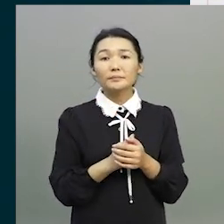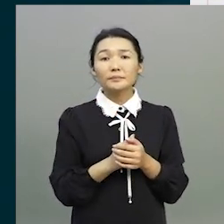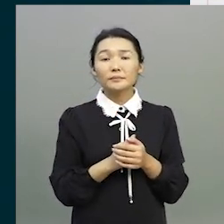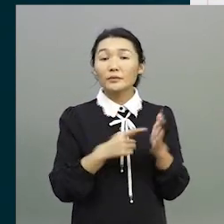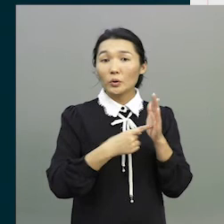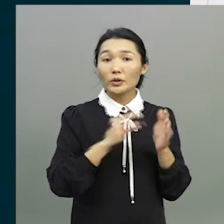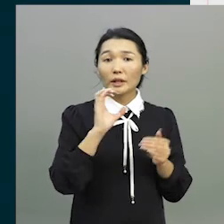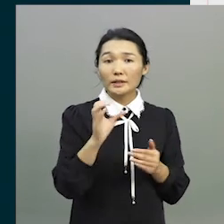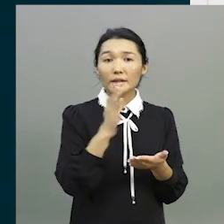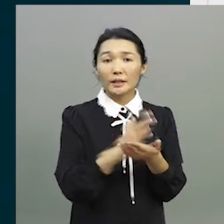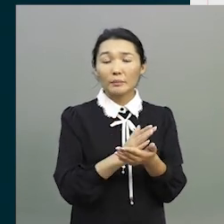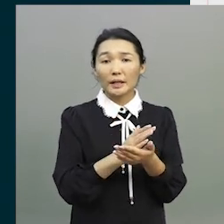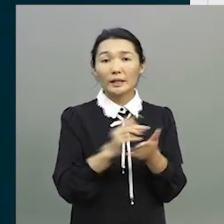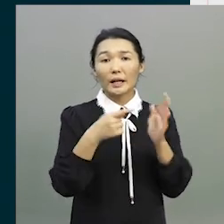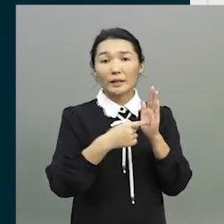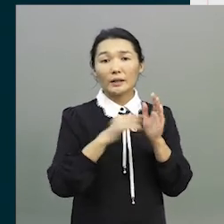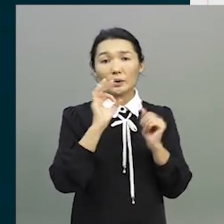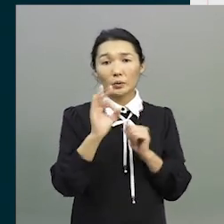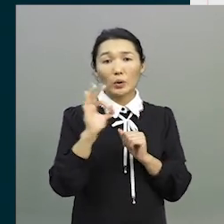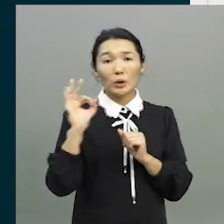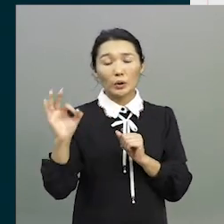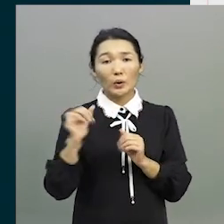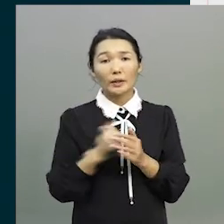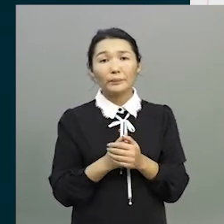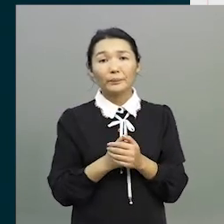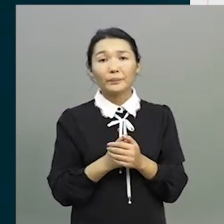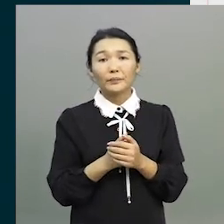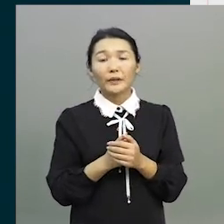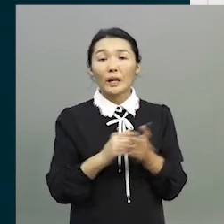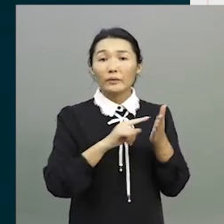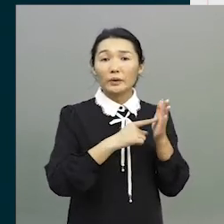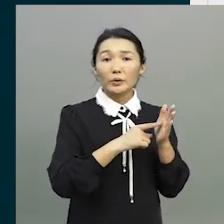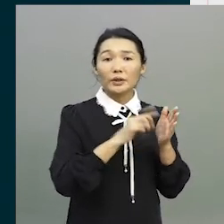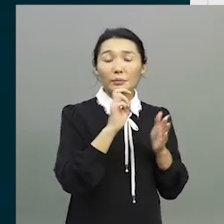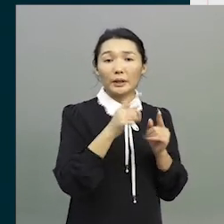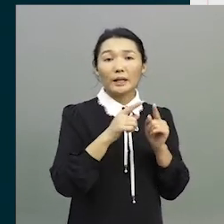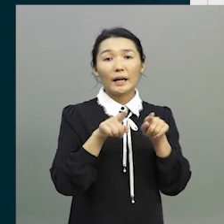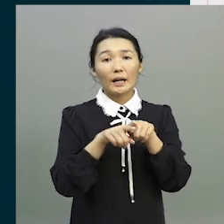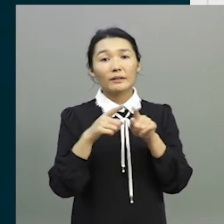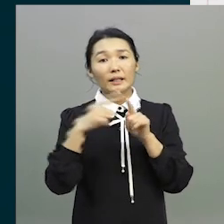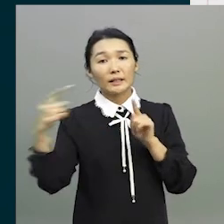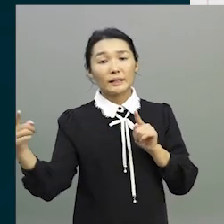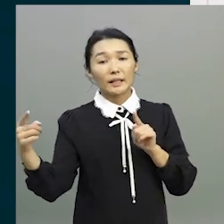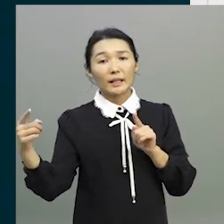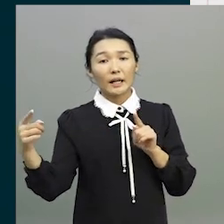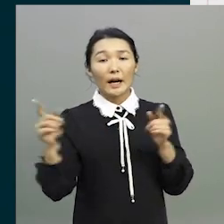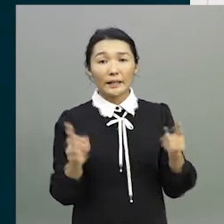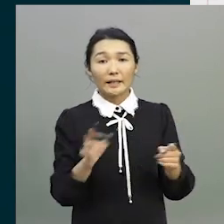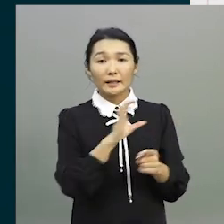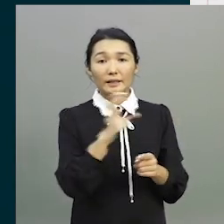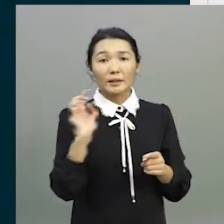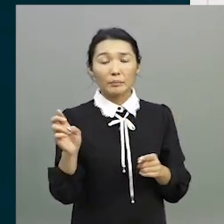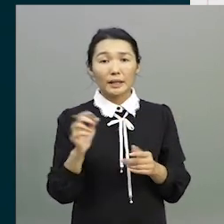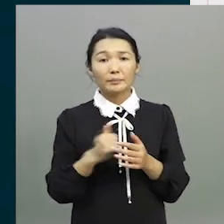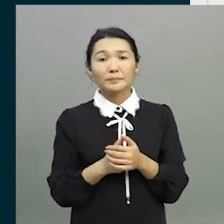имеет координаты ноль ноль абсцисса точки b равна длине отрезка cb а ордината равна